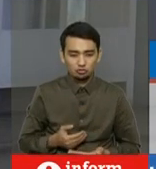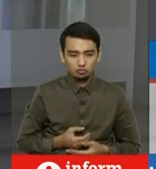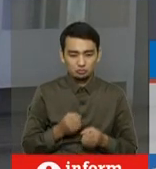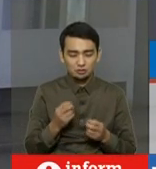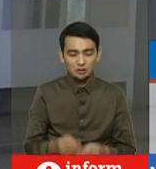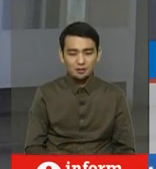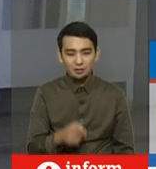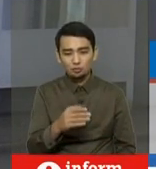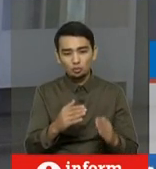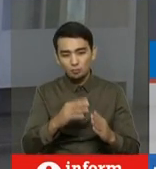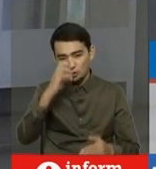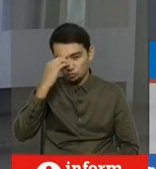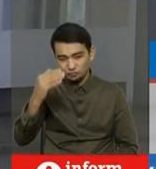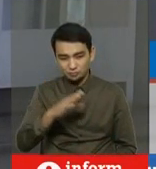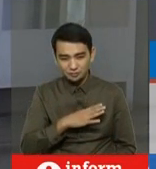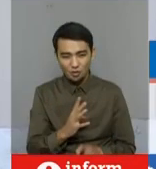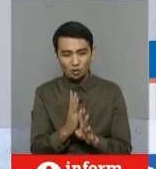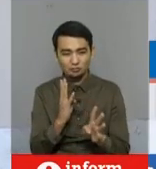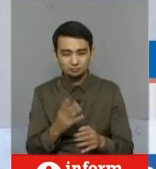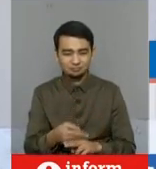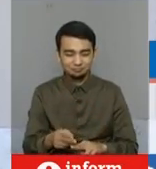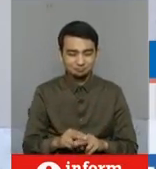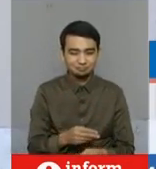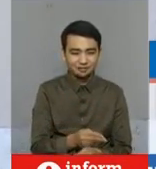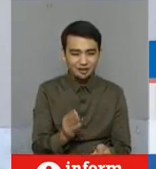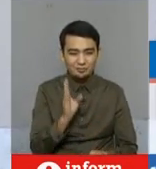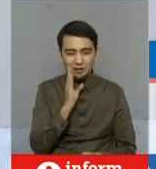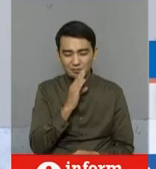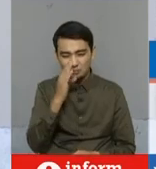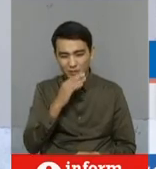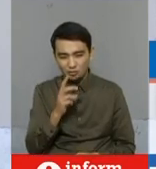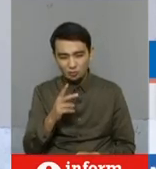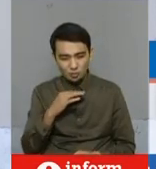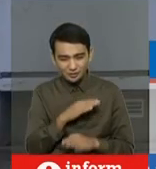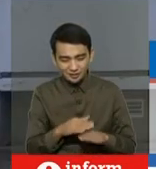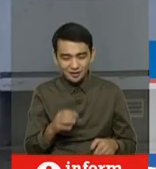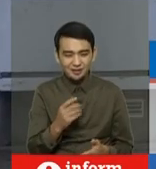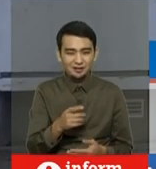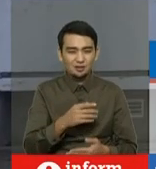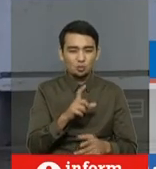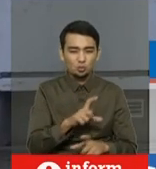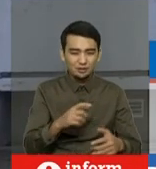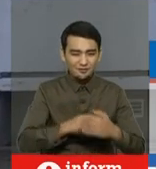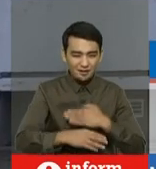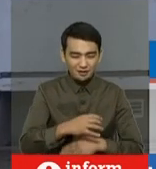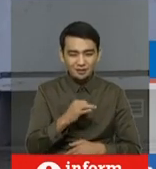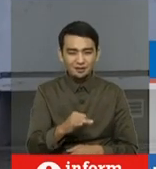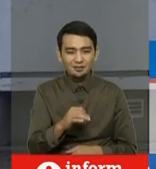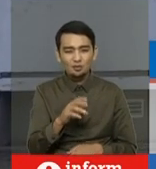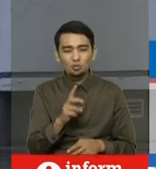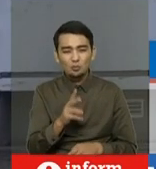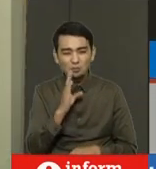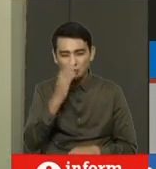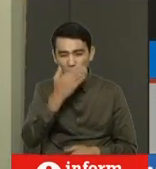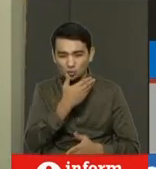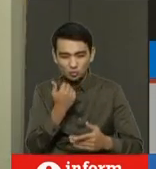Этот дом государственный, заселен очередниками, многодетными выпускниками детдомов, людьми с инвалидностью. Они возмущены, но большинство боятся высказываться на